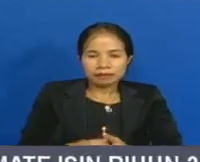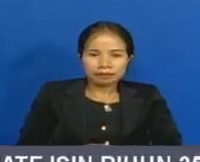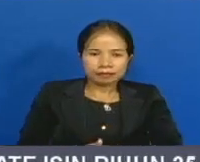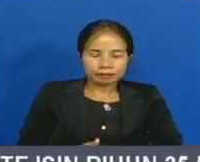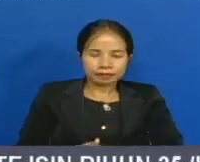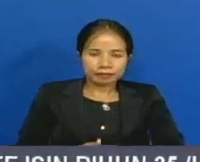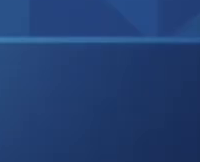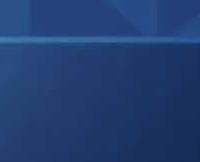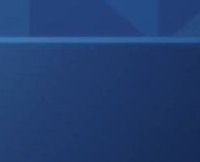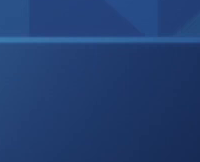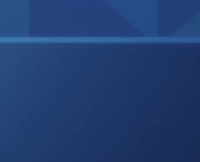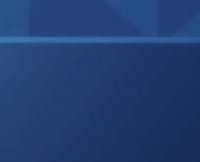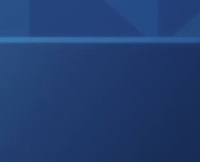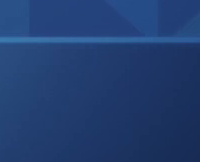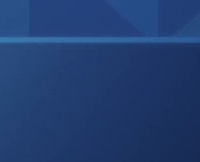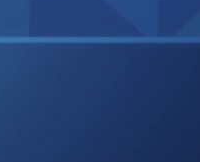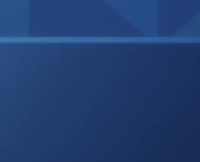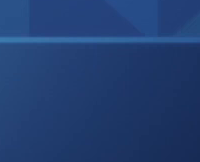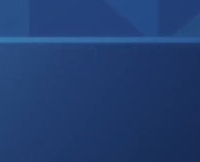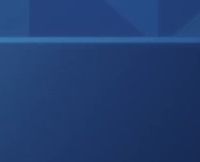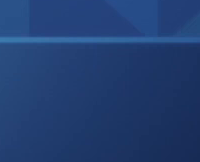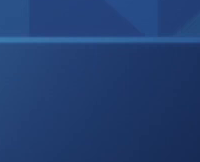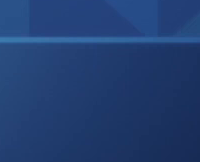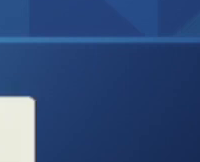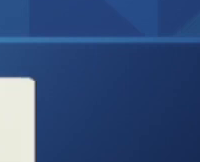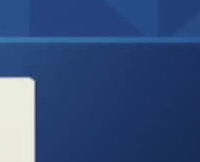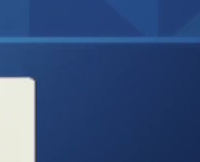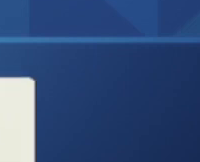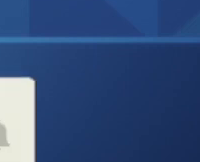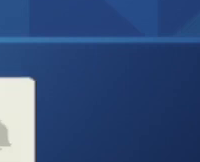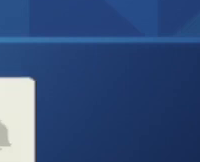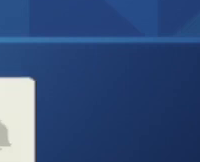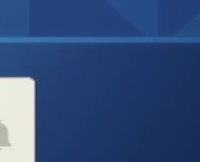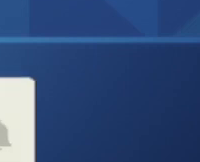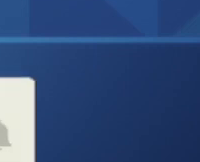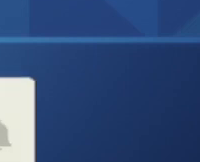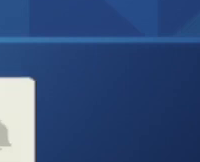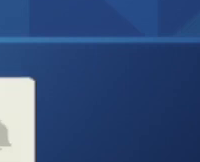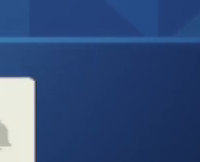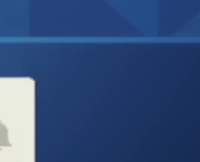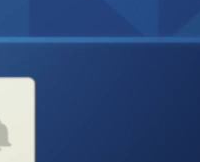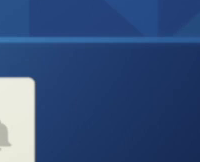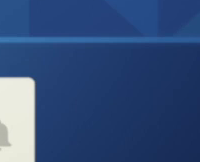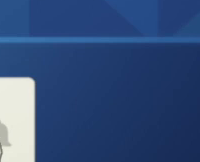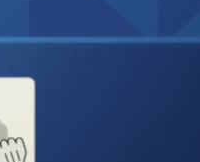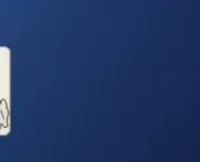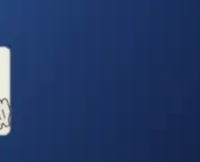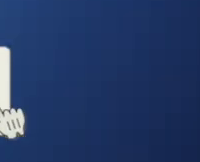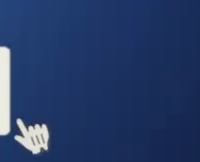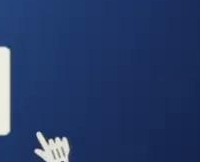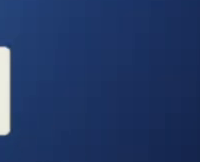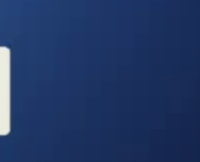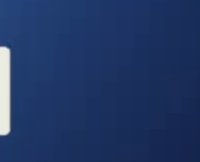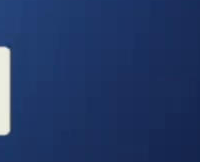ba RTTL. Hai, telespectadores atu hetan informasan aktuais no faktuais ke talua inscreva.